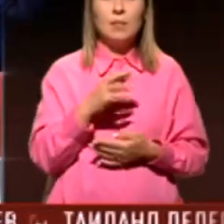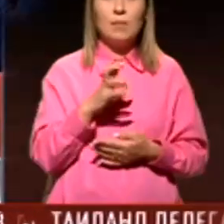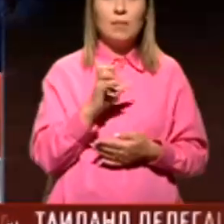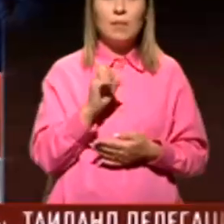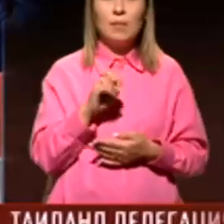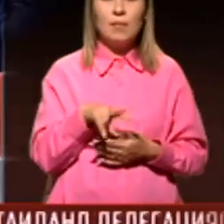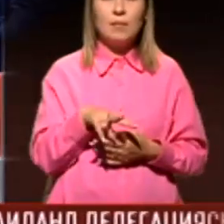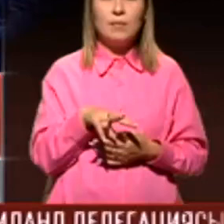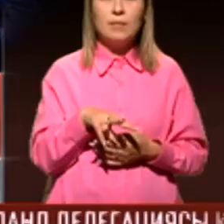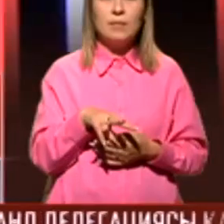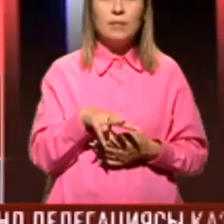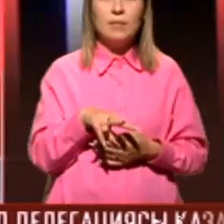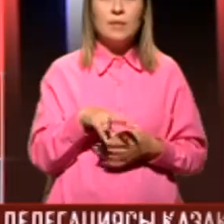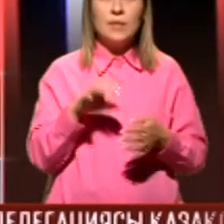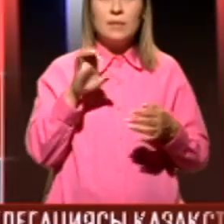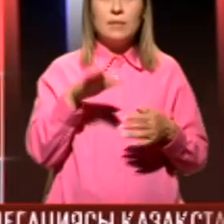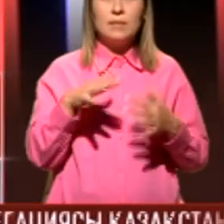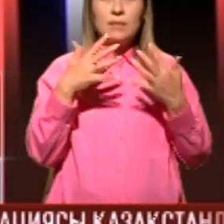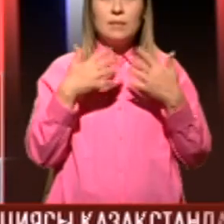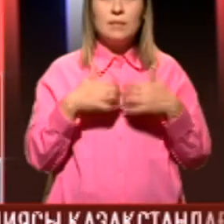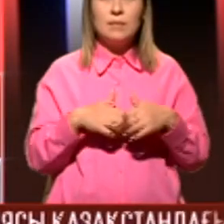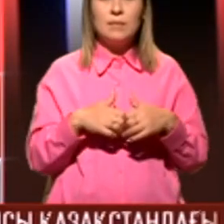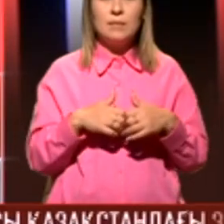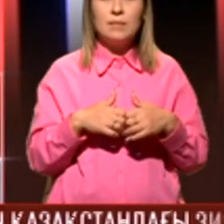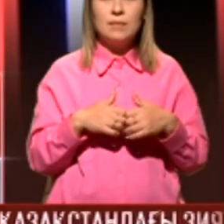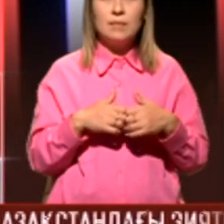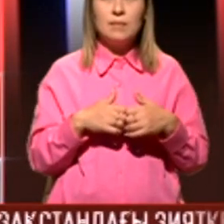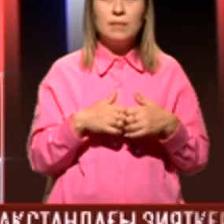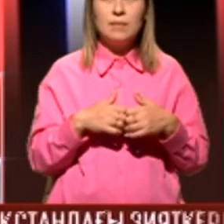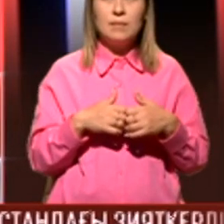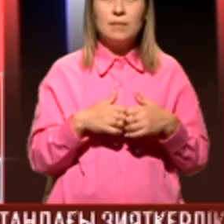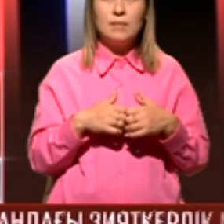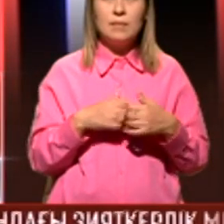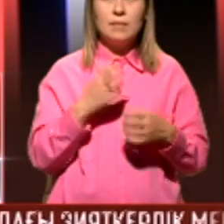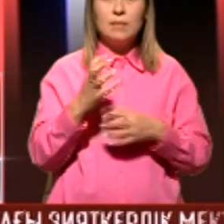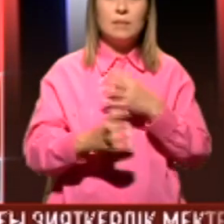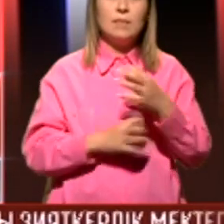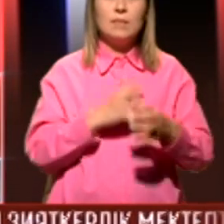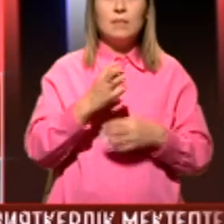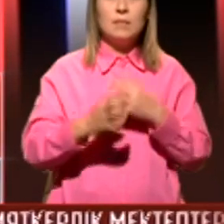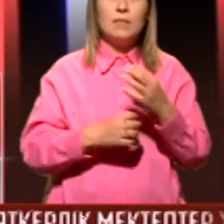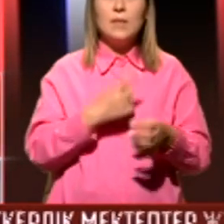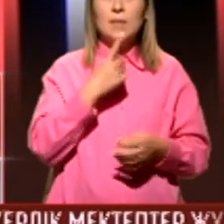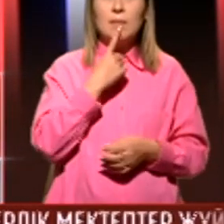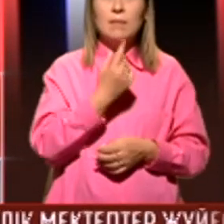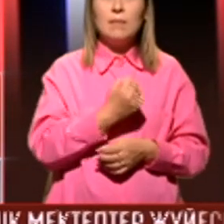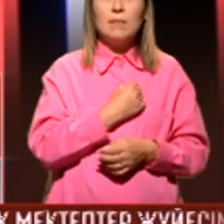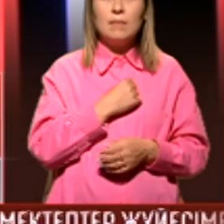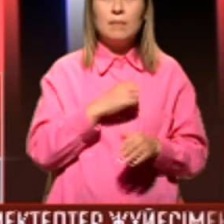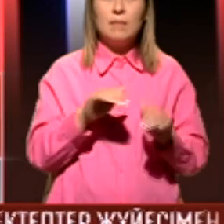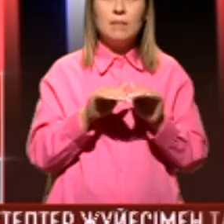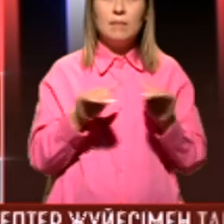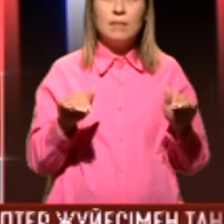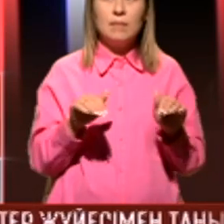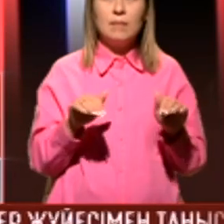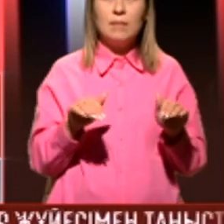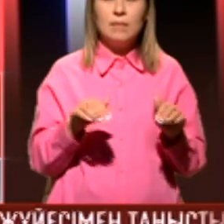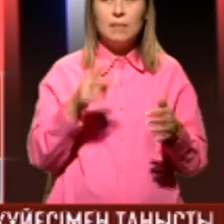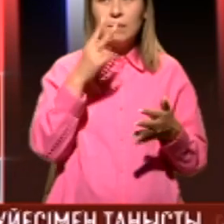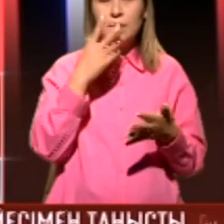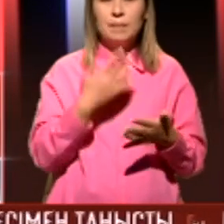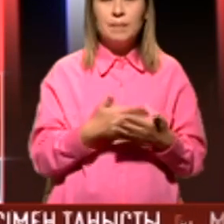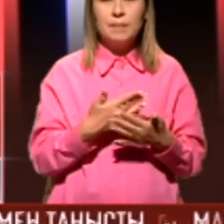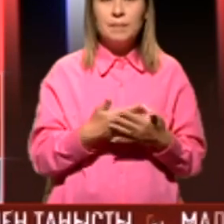деген статистиканы білесіздер ғой өздеріңіз. Әлемдік армиялардың рейтингі сол. Солай. Енді сол рейтинг шығарыңыздаршы